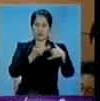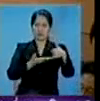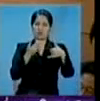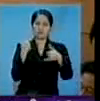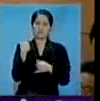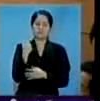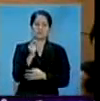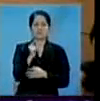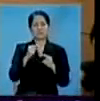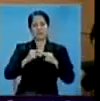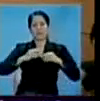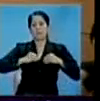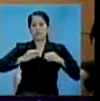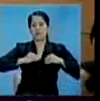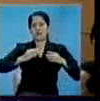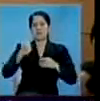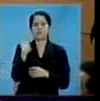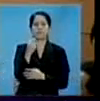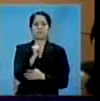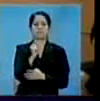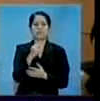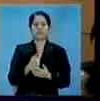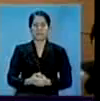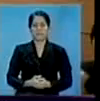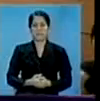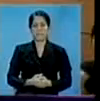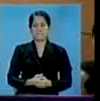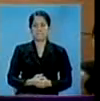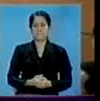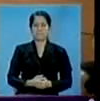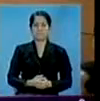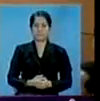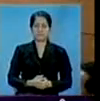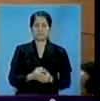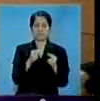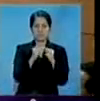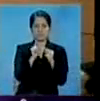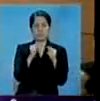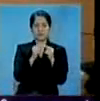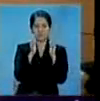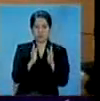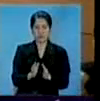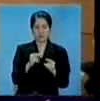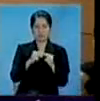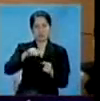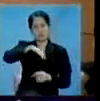ภาพนี่ครับคือคนเราเนี่ยนะครับคือมนุษย์เราถ้าทำความผิด